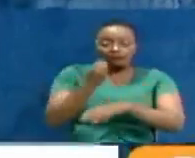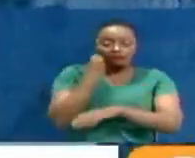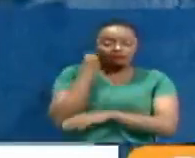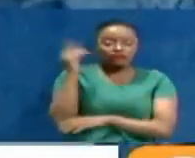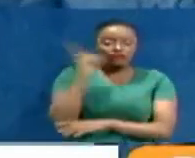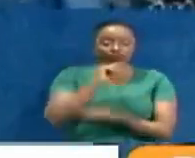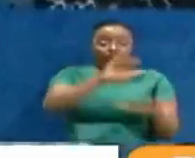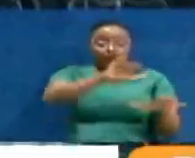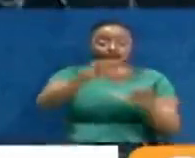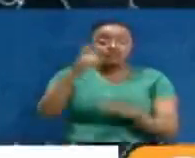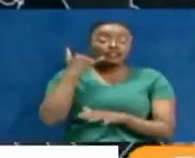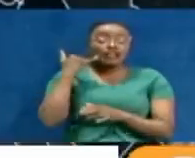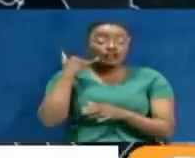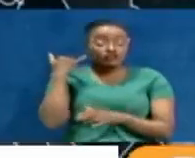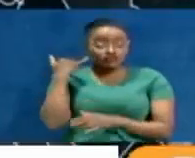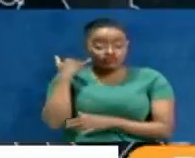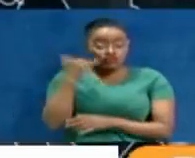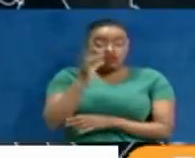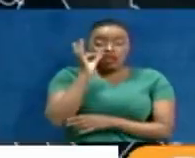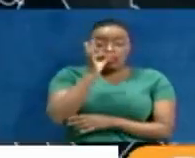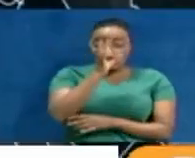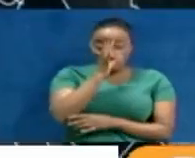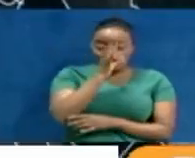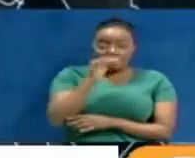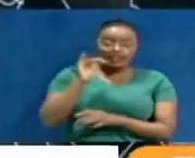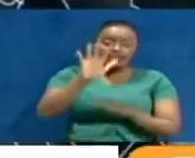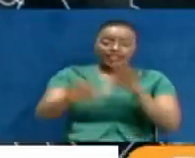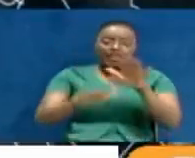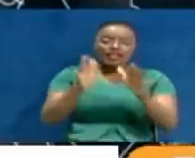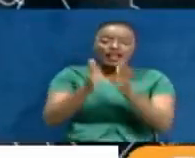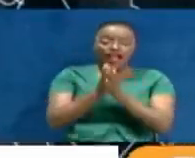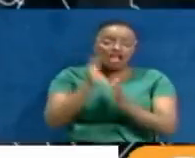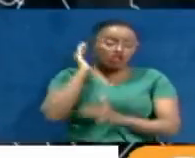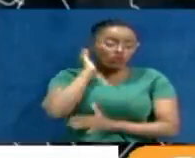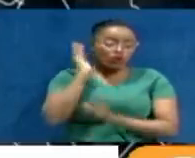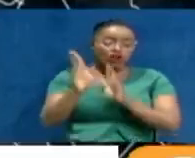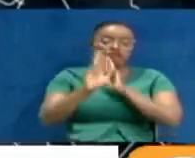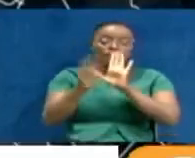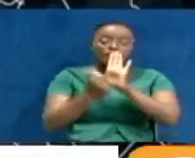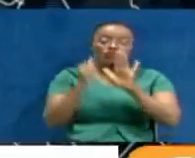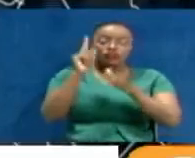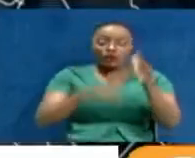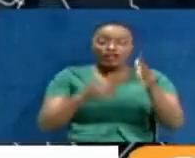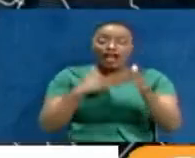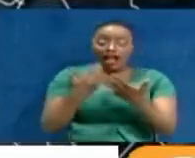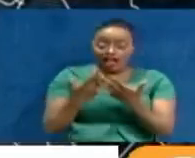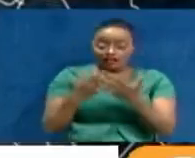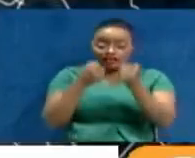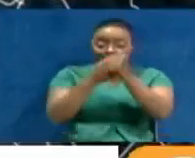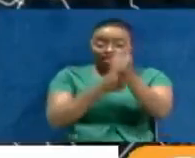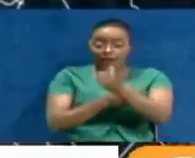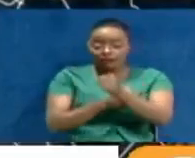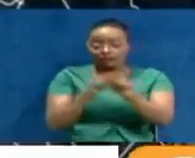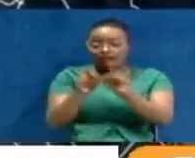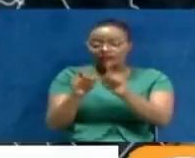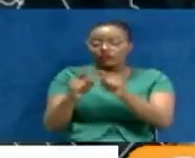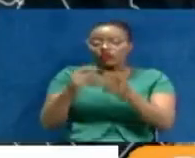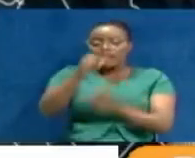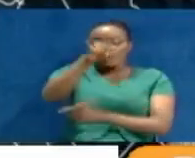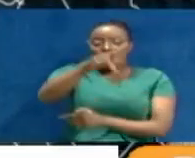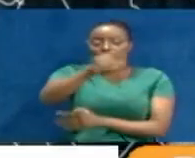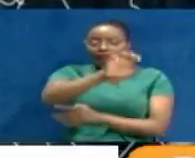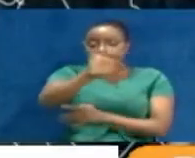Katika kaunti za Nakuru, Nyeri, Kirinyaga na Murang'a, ripoti inaeleza kwamba kulikuwa na misaada ya vifaa vya kujikinga na